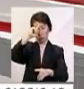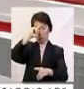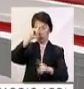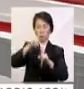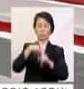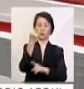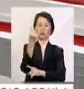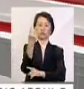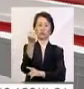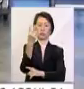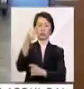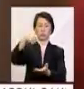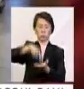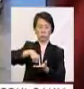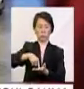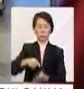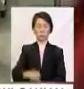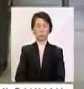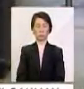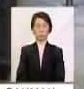ini.